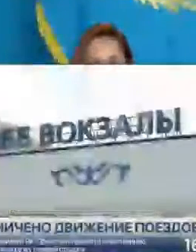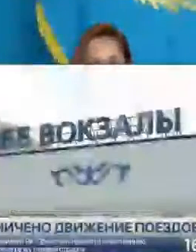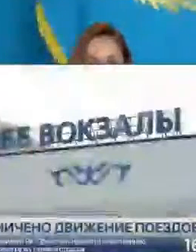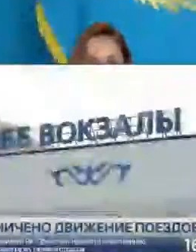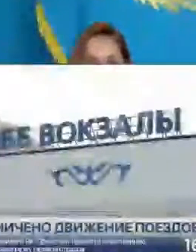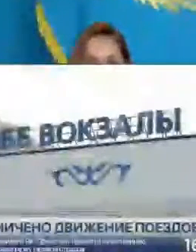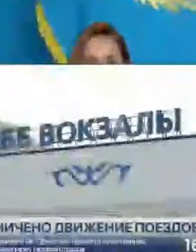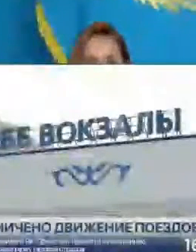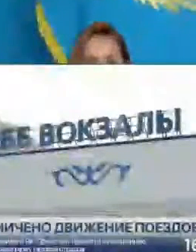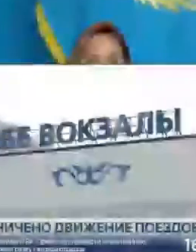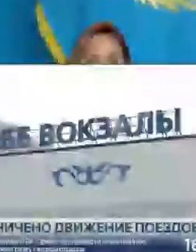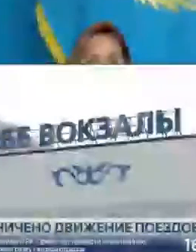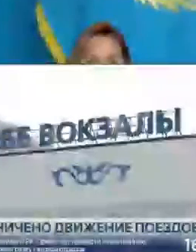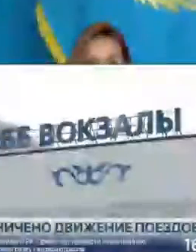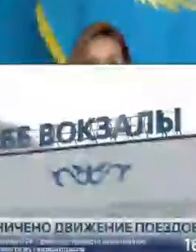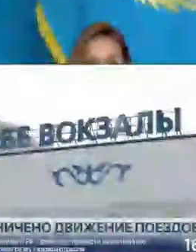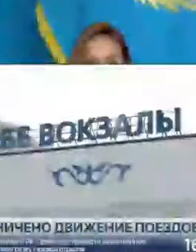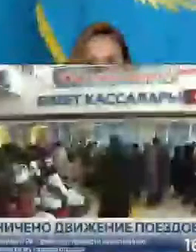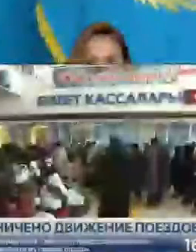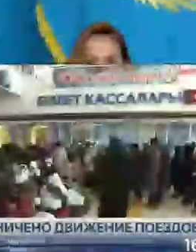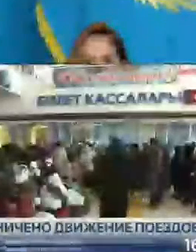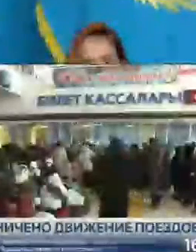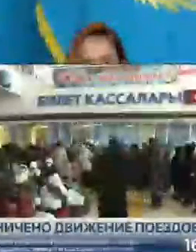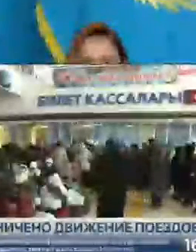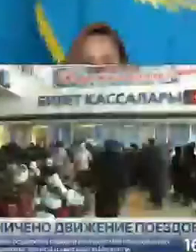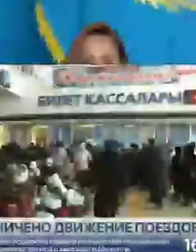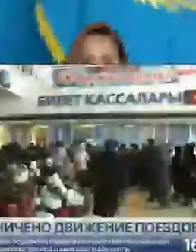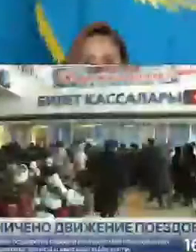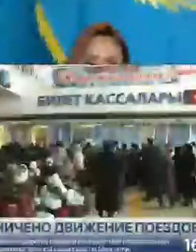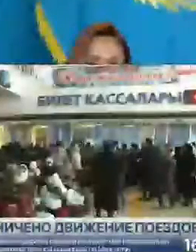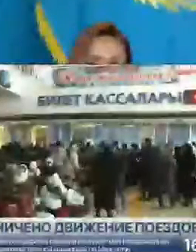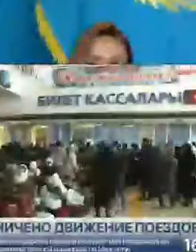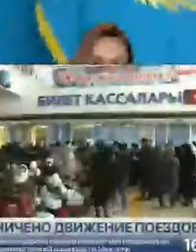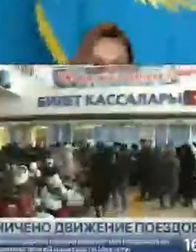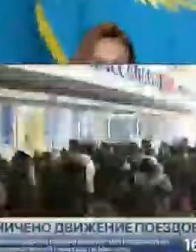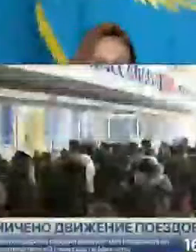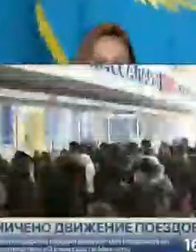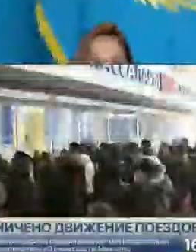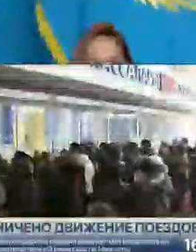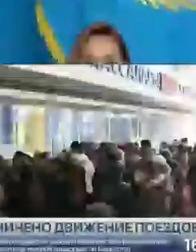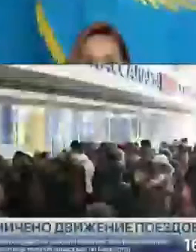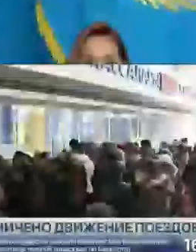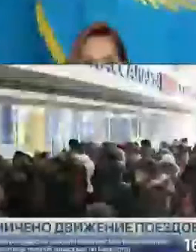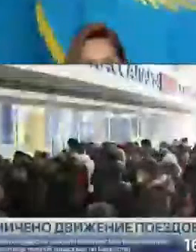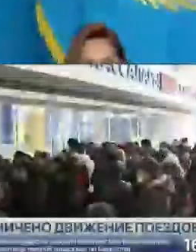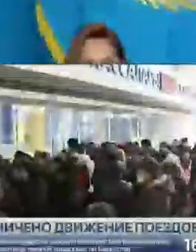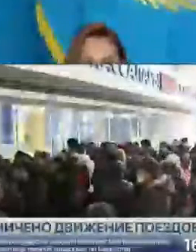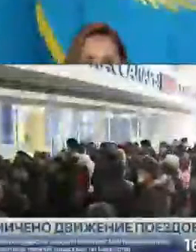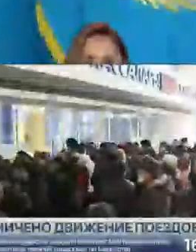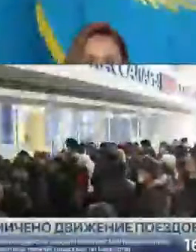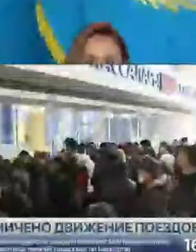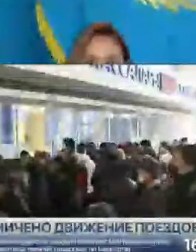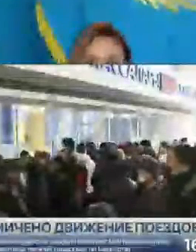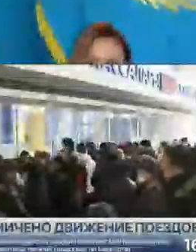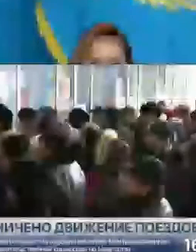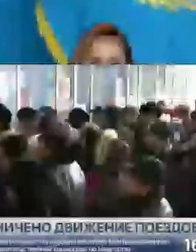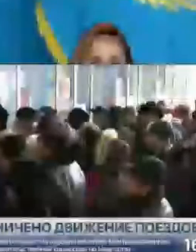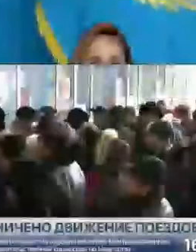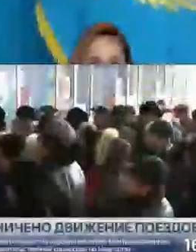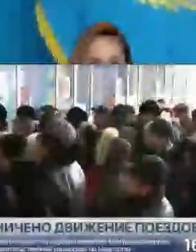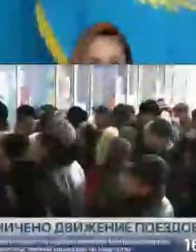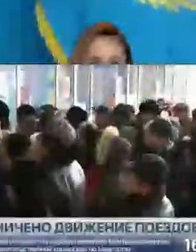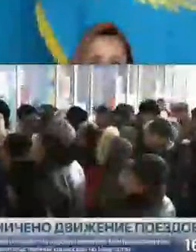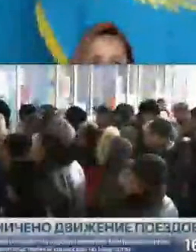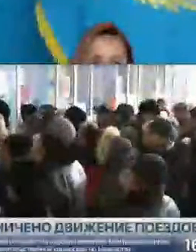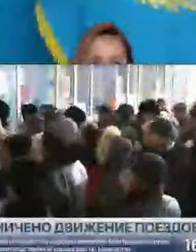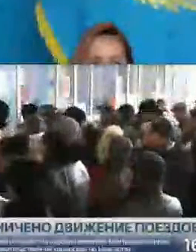водят по улицам, подвергают насилию женщин, грабят магазины. Обстановка угрожает безопасности всех